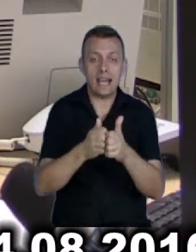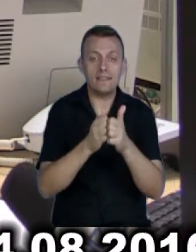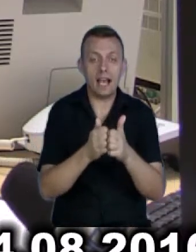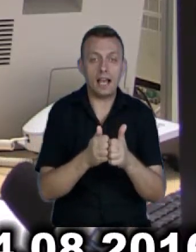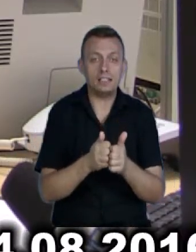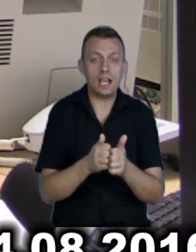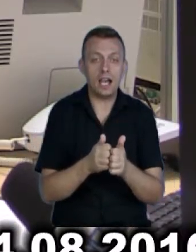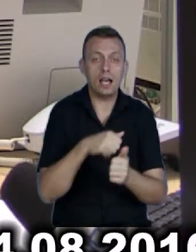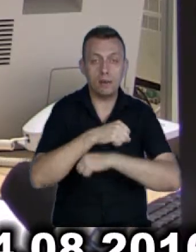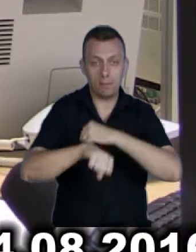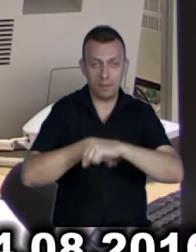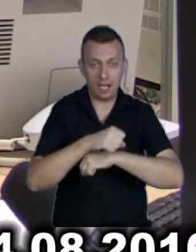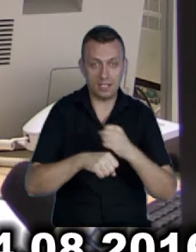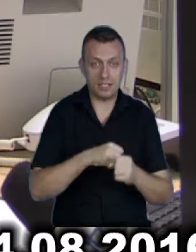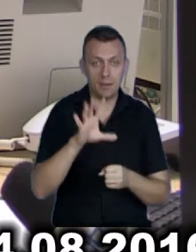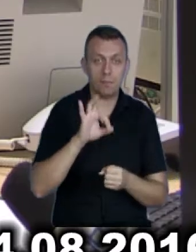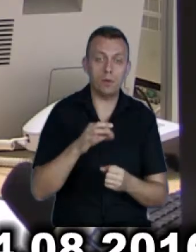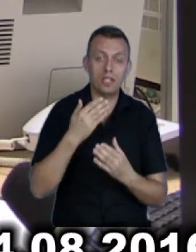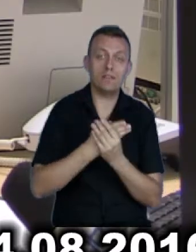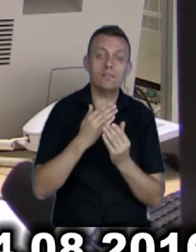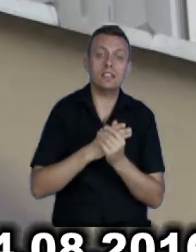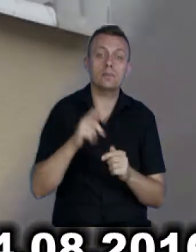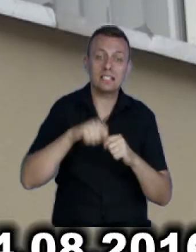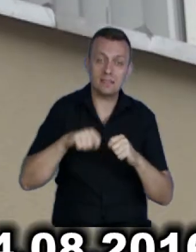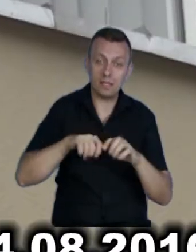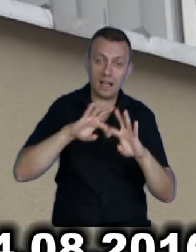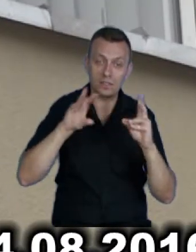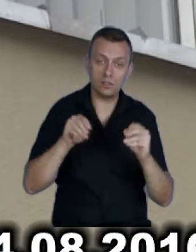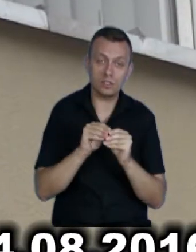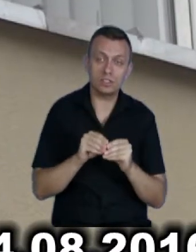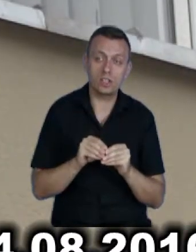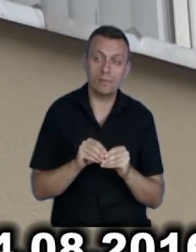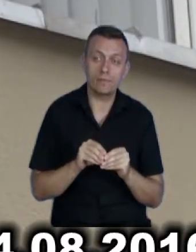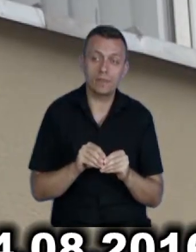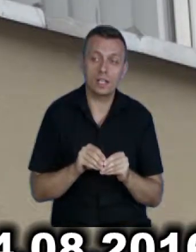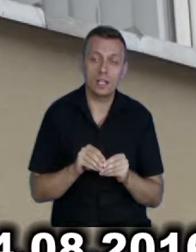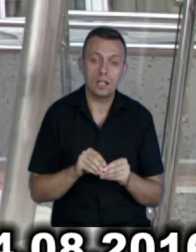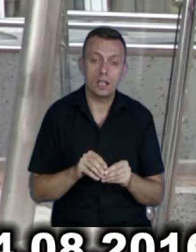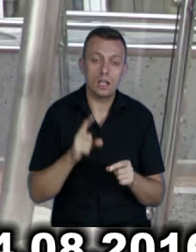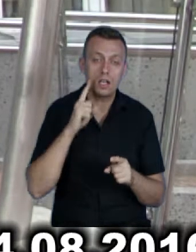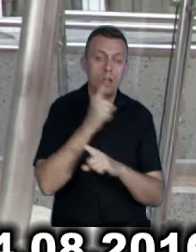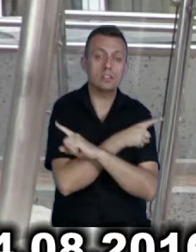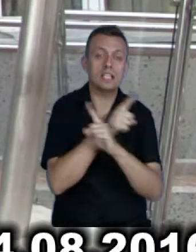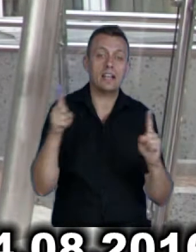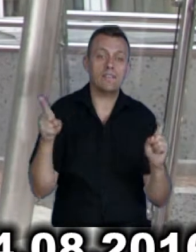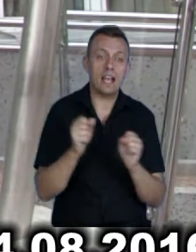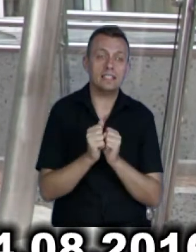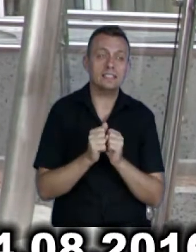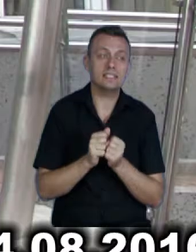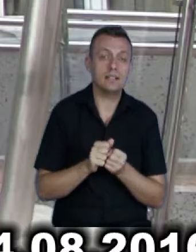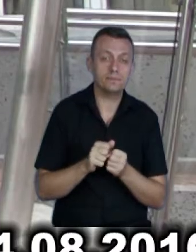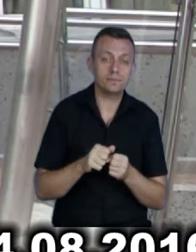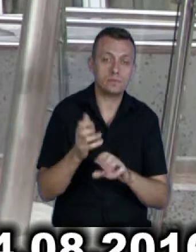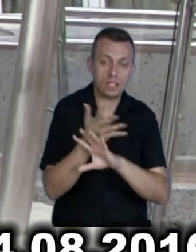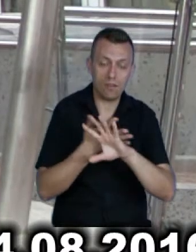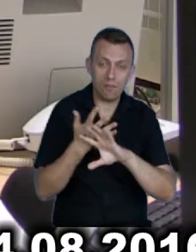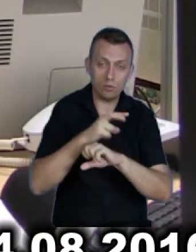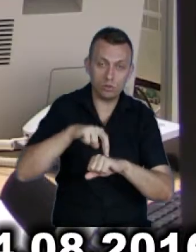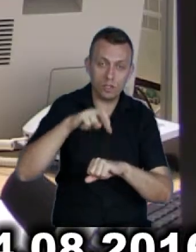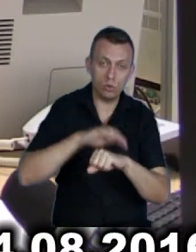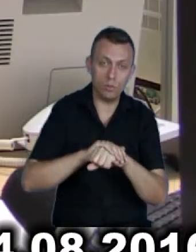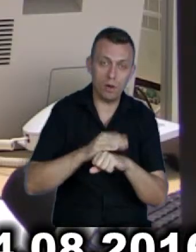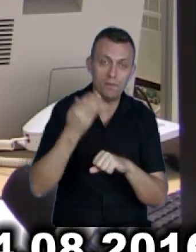z opłacania składek z tytułu działalności gospodarczej w Polsce na podstawie fikcyjnej umowy zawartej